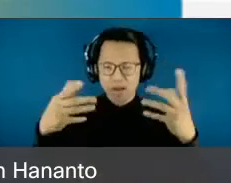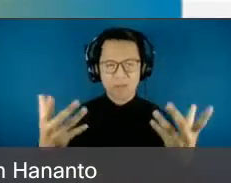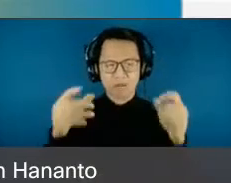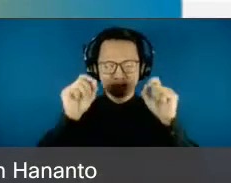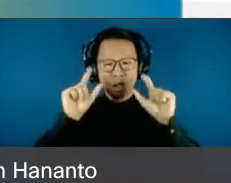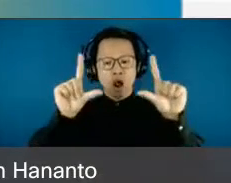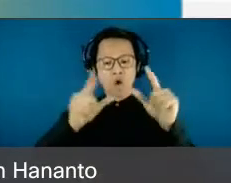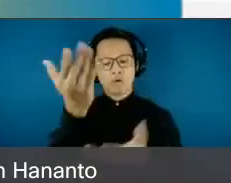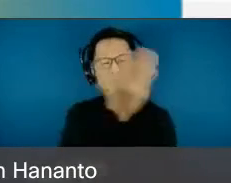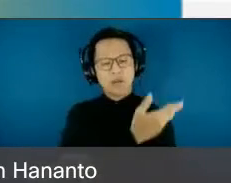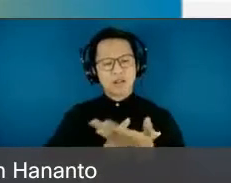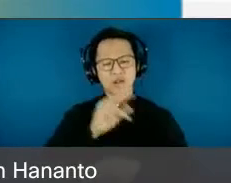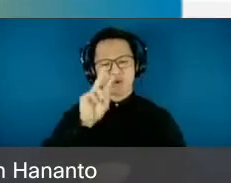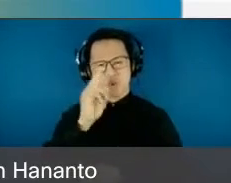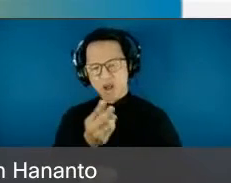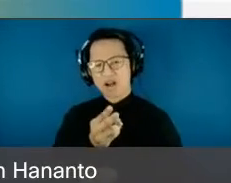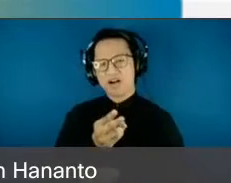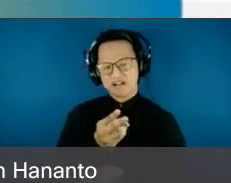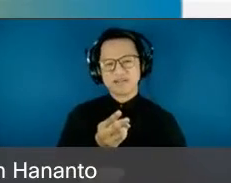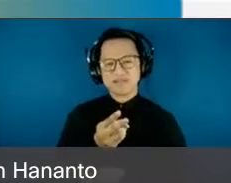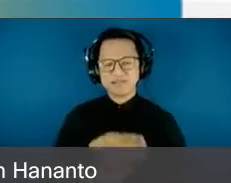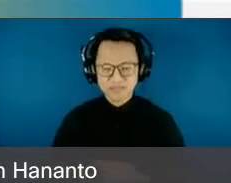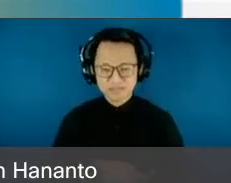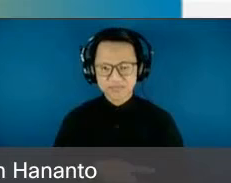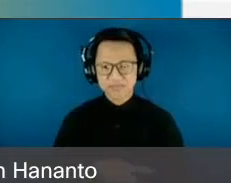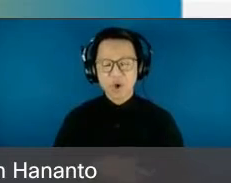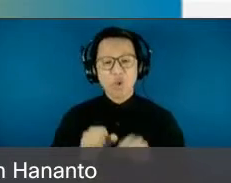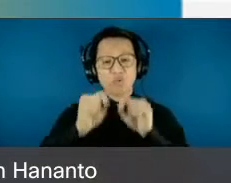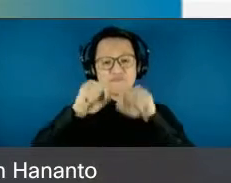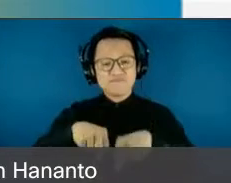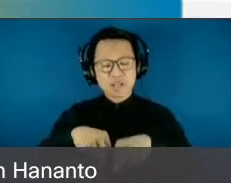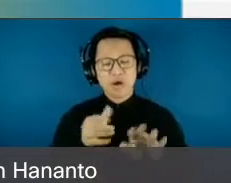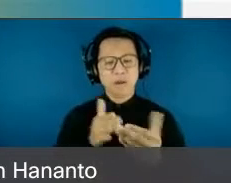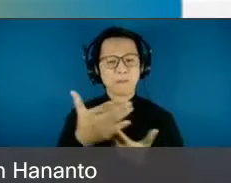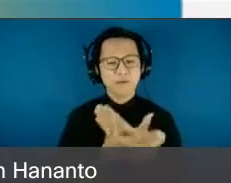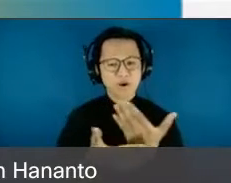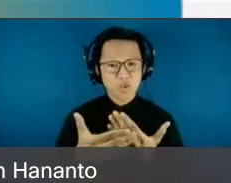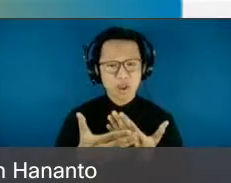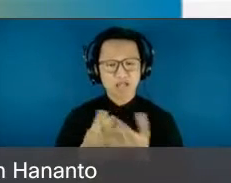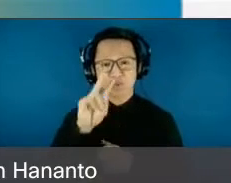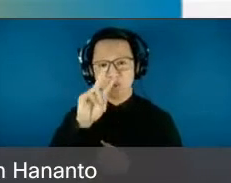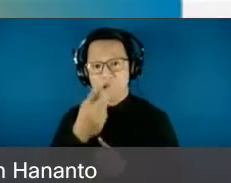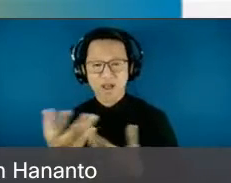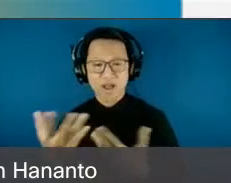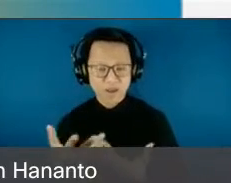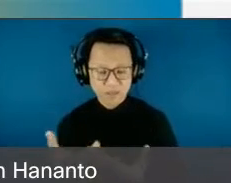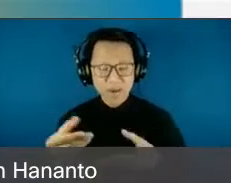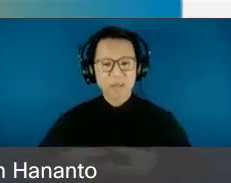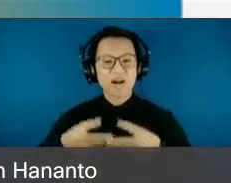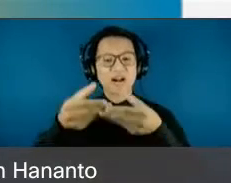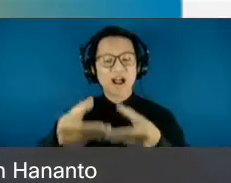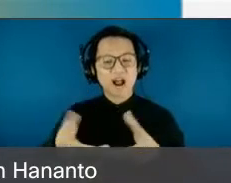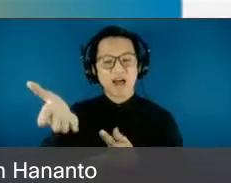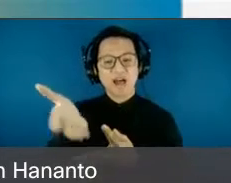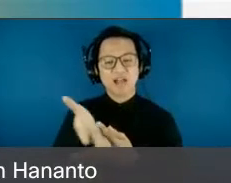adalah saudara kita. Salah satu bentuk komitmen kepedulian kita pada saudara kita adalah memberikan kemudahan